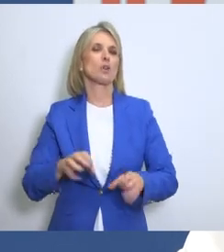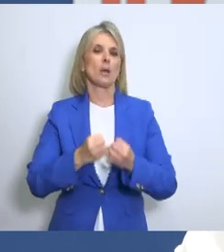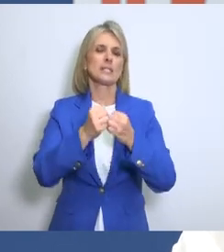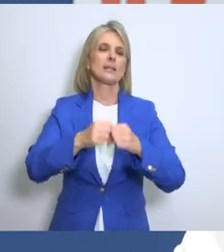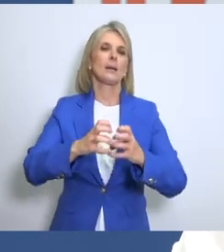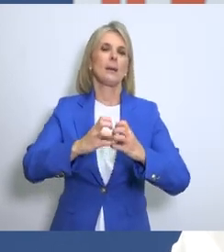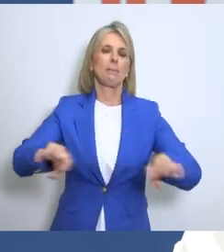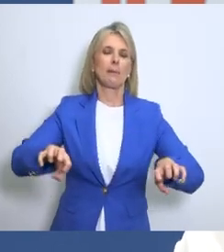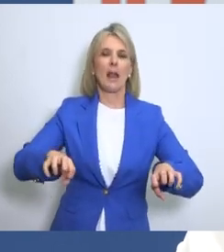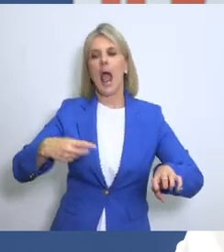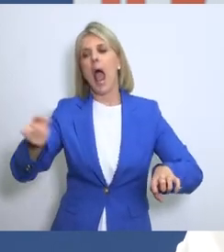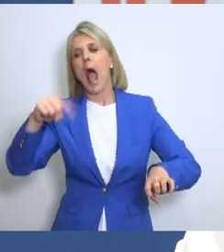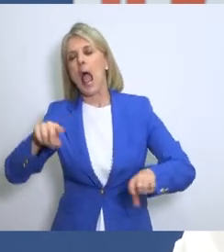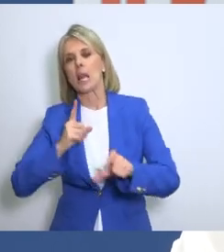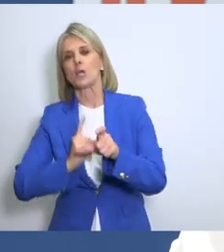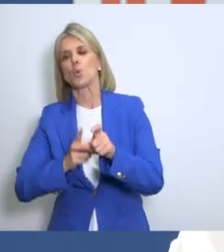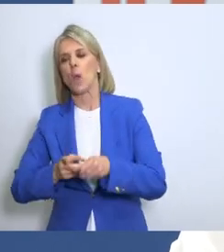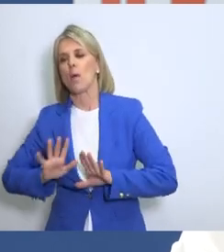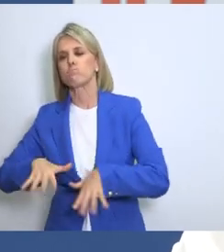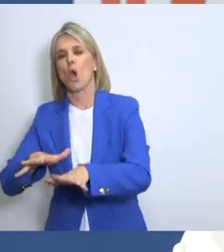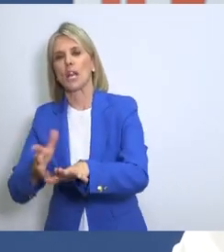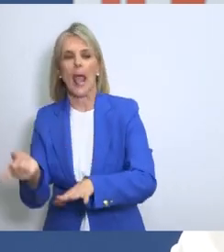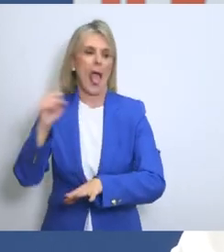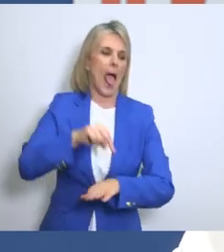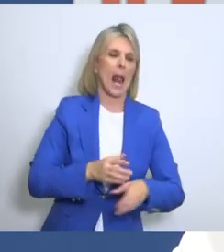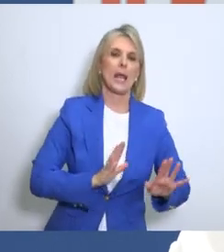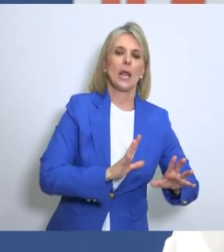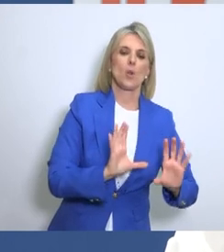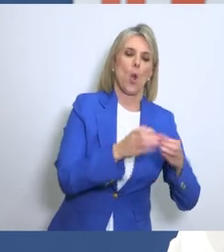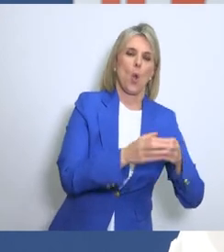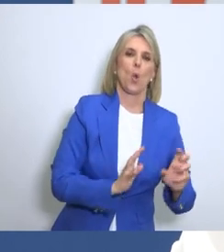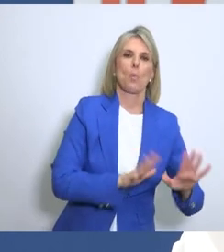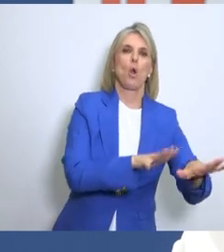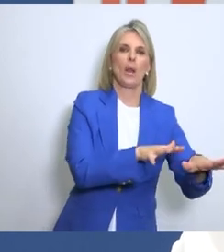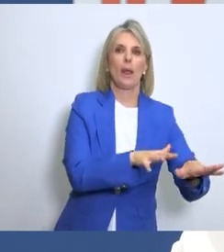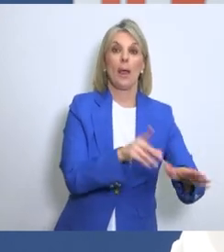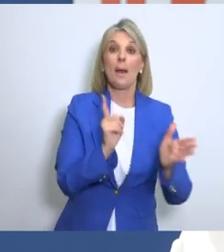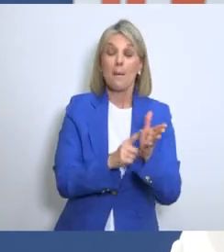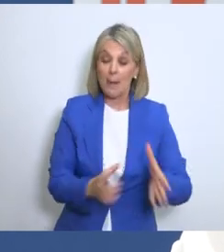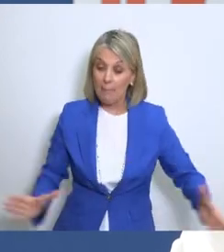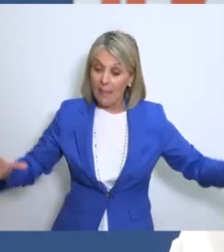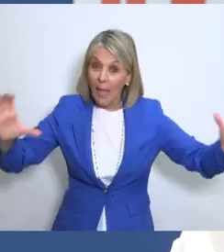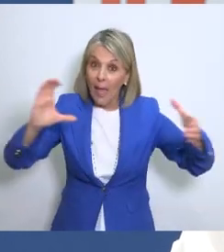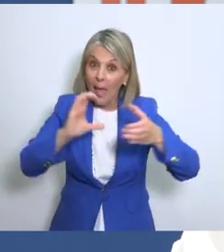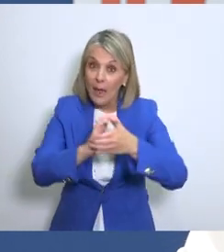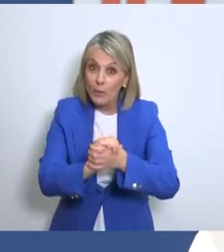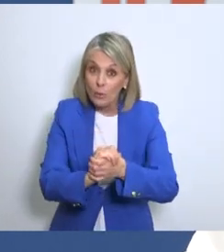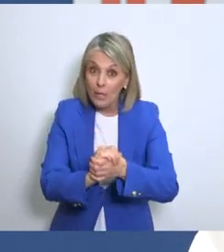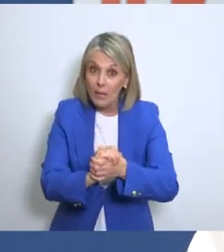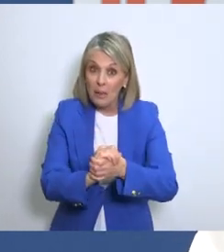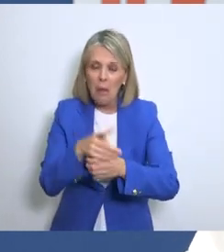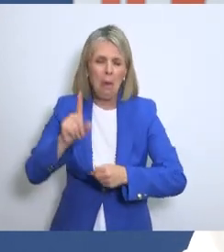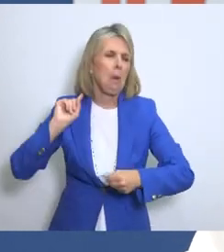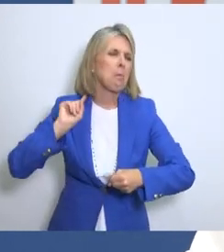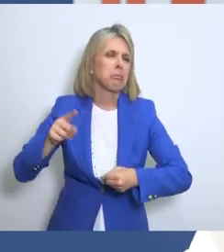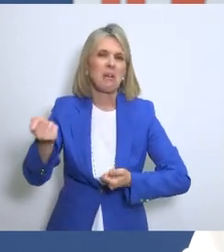τις γνωστές ξεχωριστές συγκεντρώσεις και πορείες, αφήνοντας, καθυλώνοντας όλους τους αγώνες στα μισά του δρόμου, στο επίπεδο